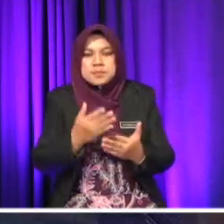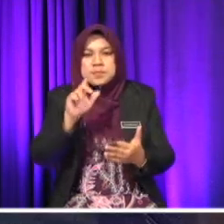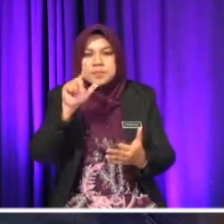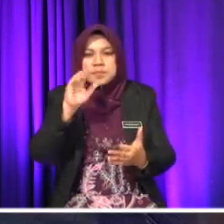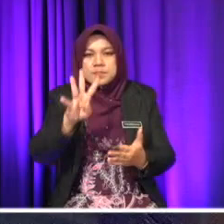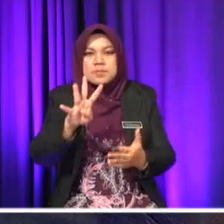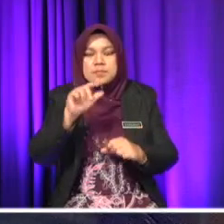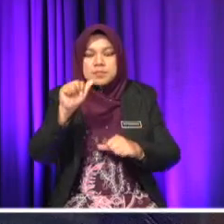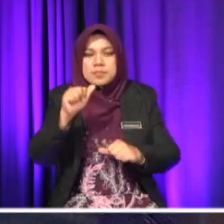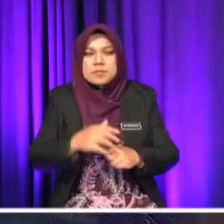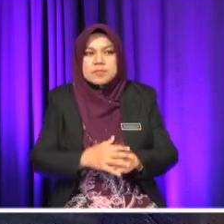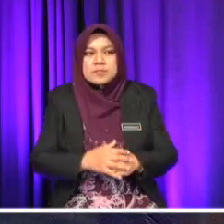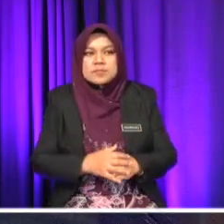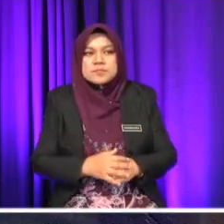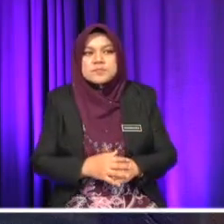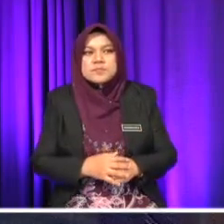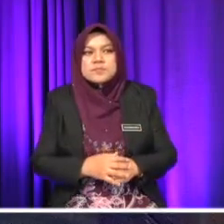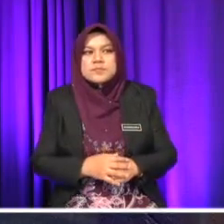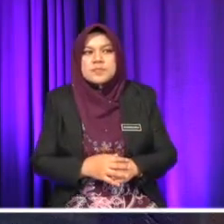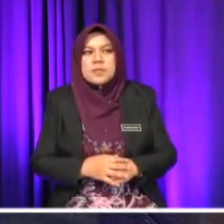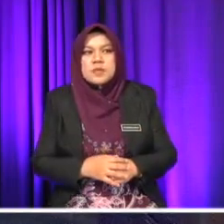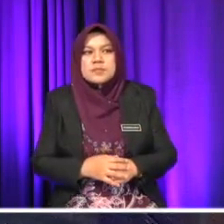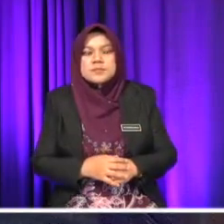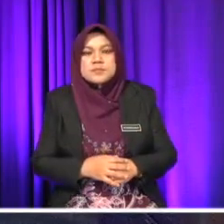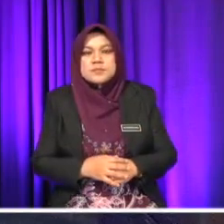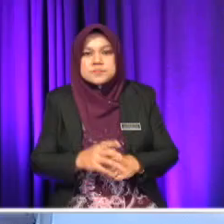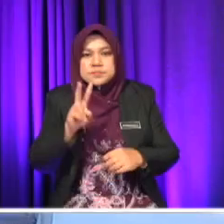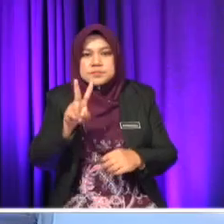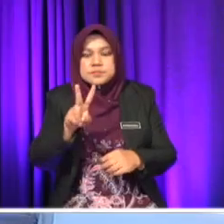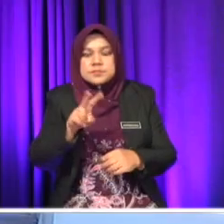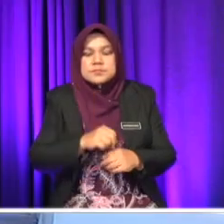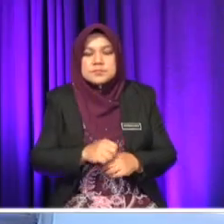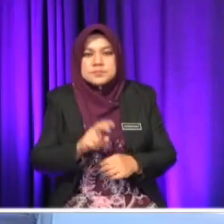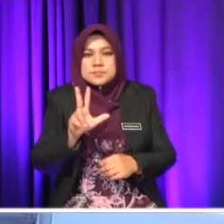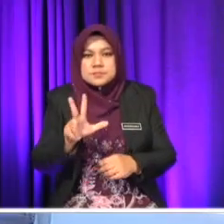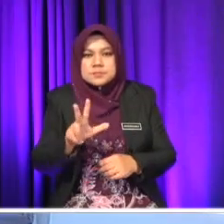kumpulan cakna satu dua tiga